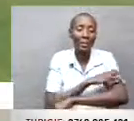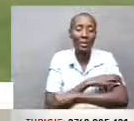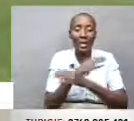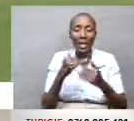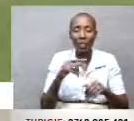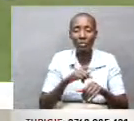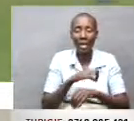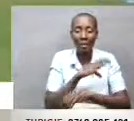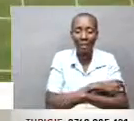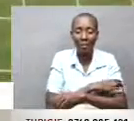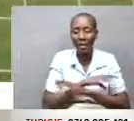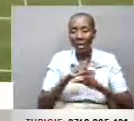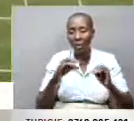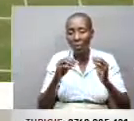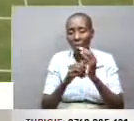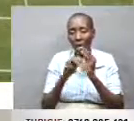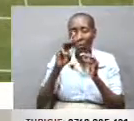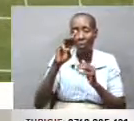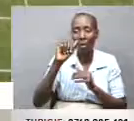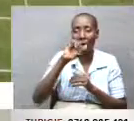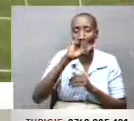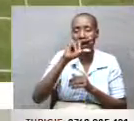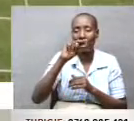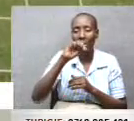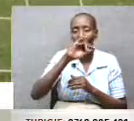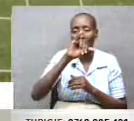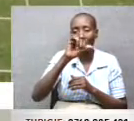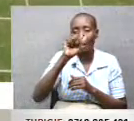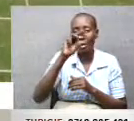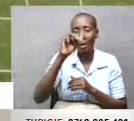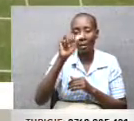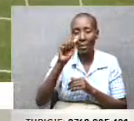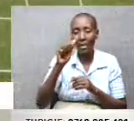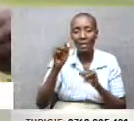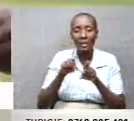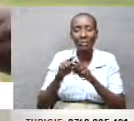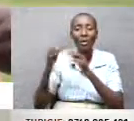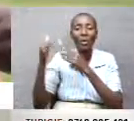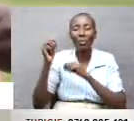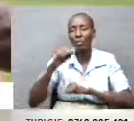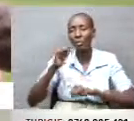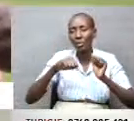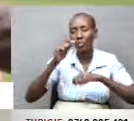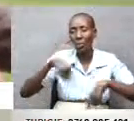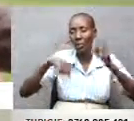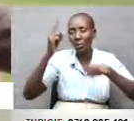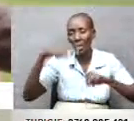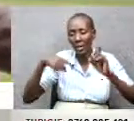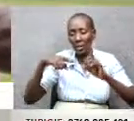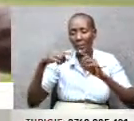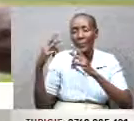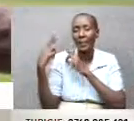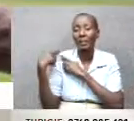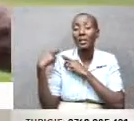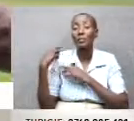hayupo, naye pia akiwa na matumaini kuwa Stars watasajili ushindi kwenye mechi hiyo. I think it's my responsibility